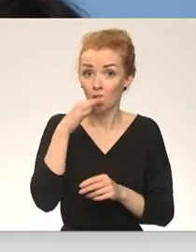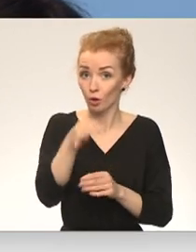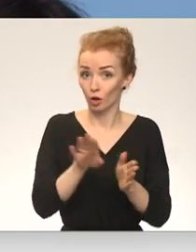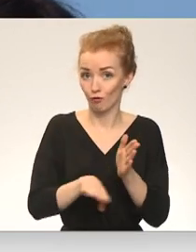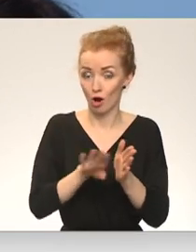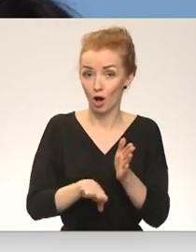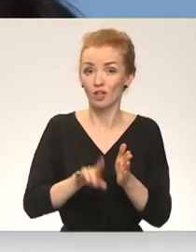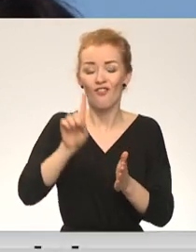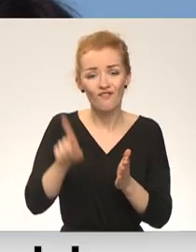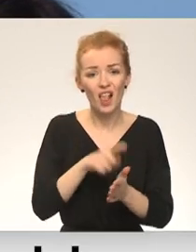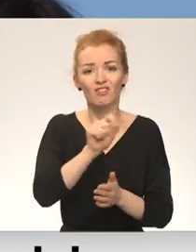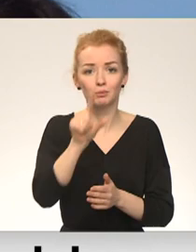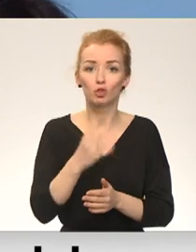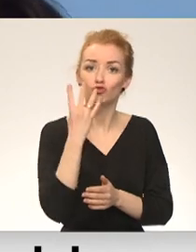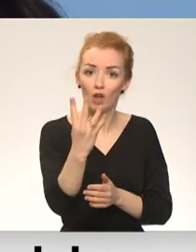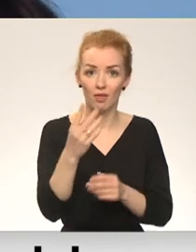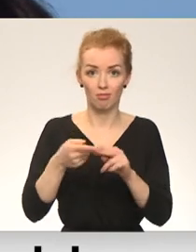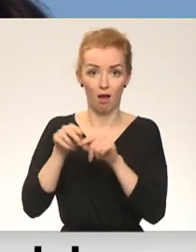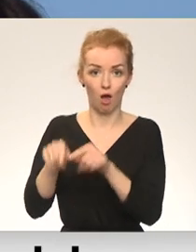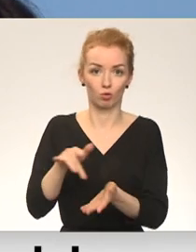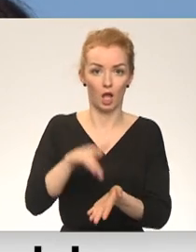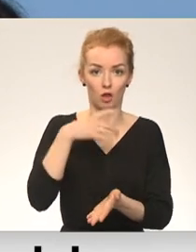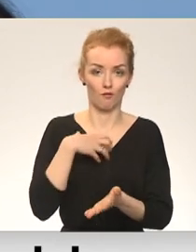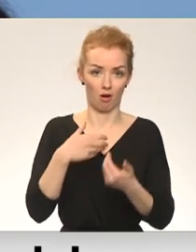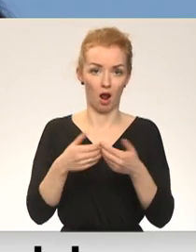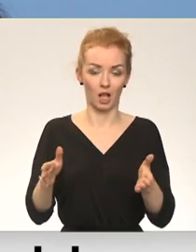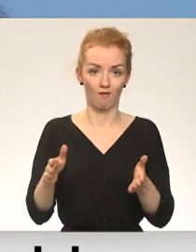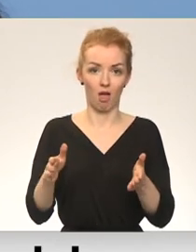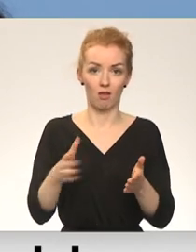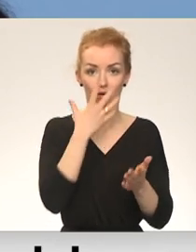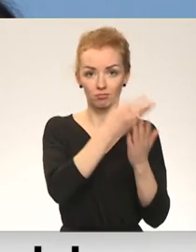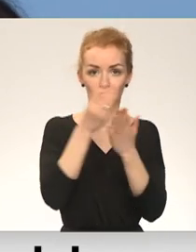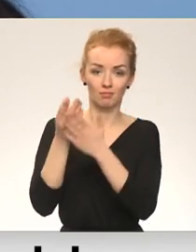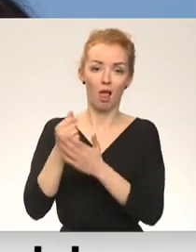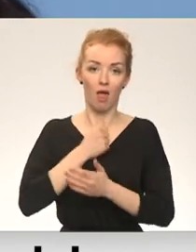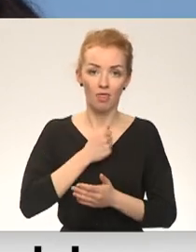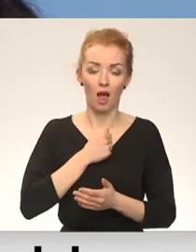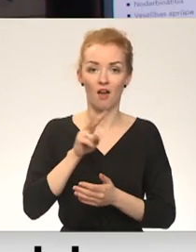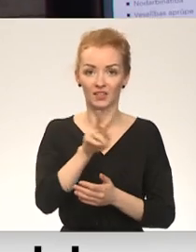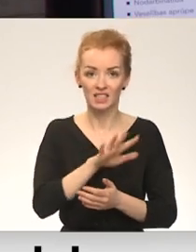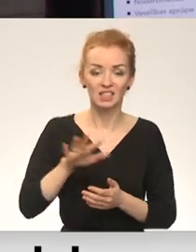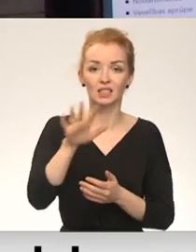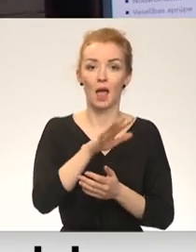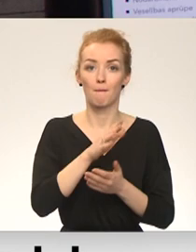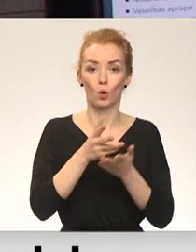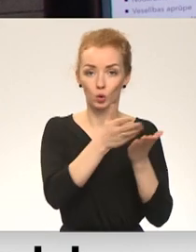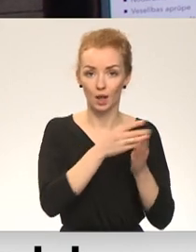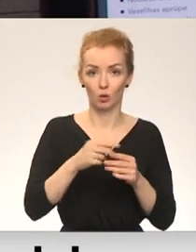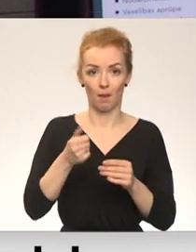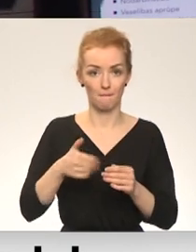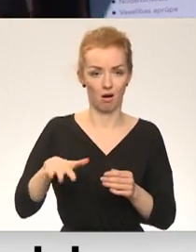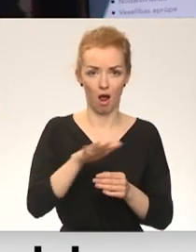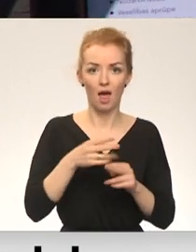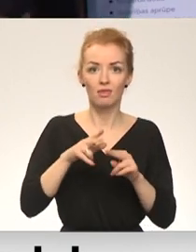vienkārši. Vēl vismaz 4 šādi centri. Viens Zemgalē, viens Vidzemē, viens Latgalē, viens Kurzemē. Plūsma būs daudz